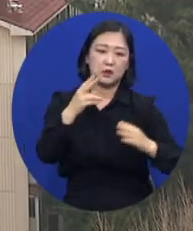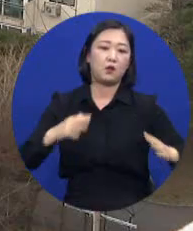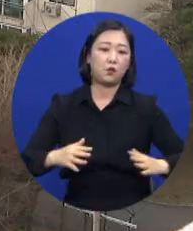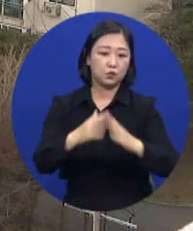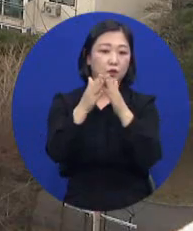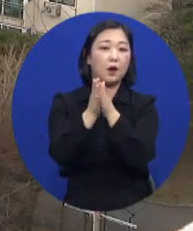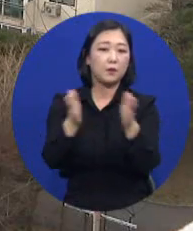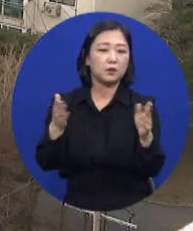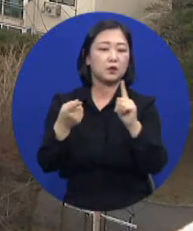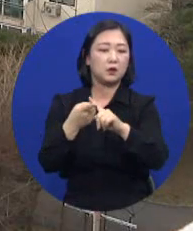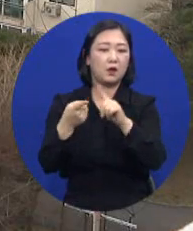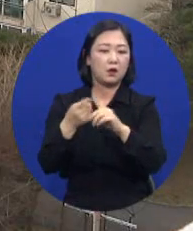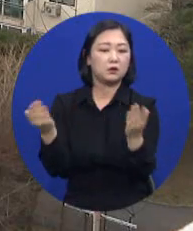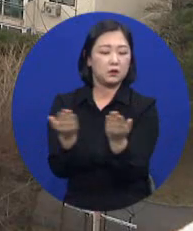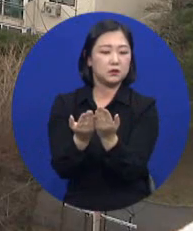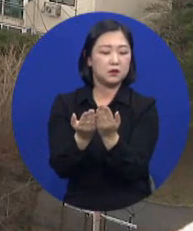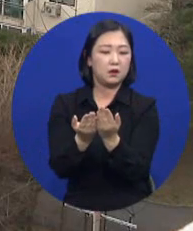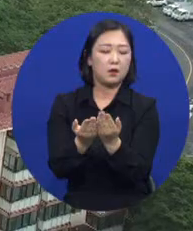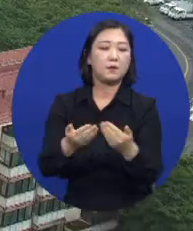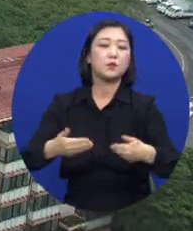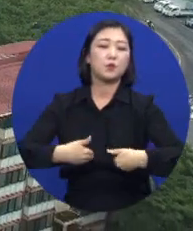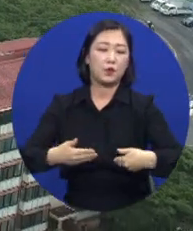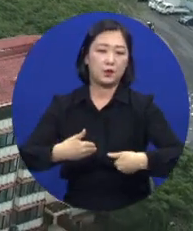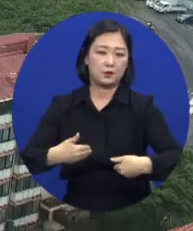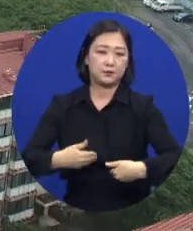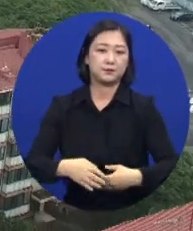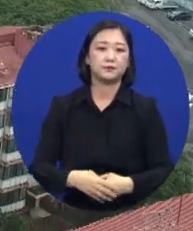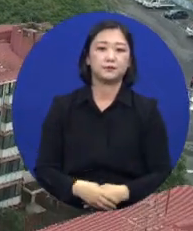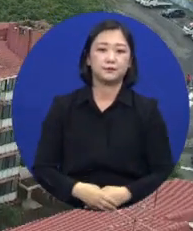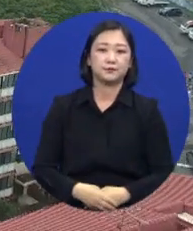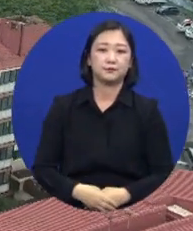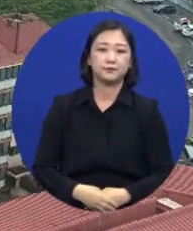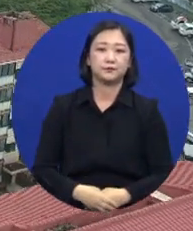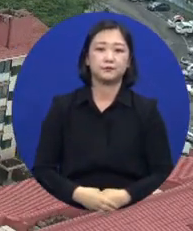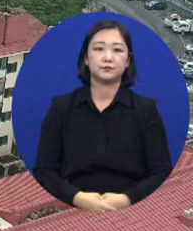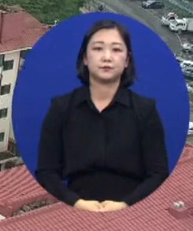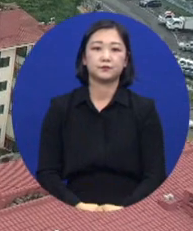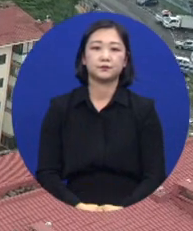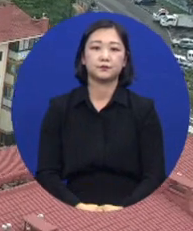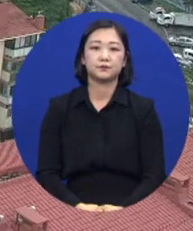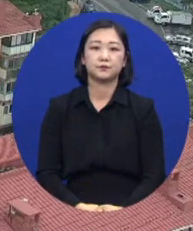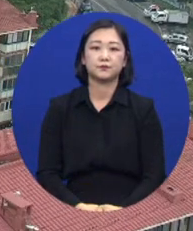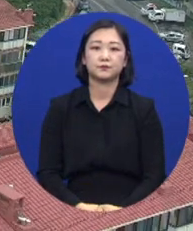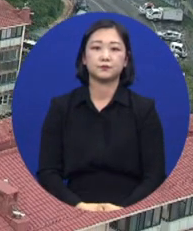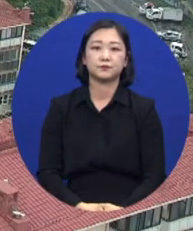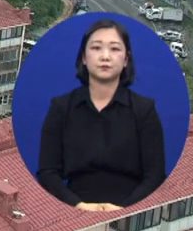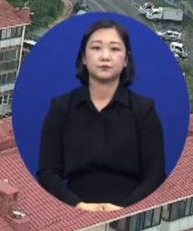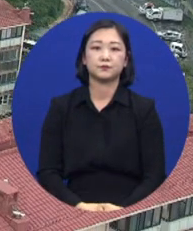아파트에 대한 대책도 필요하다는 목소리가 나오고 있습니다. MBC 뉴스 박주현입니다.